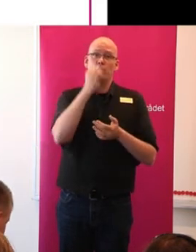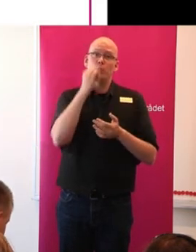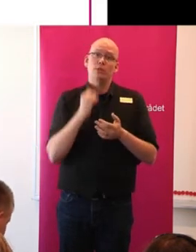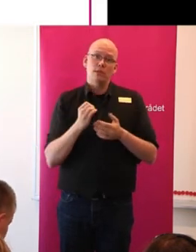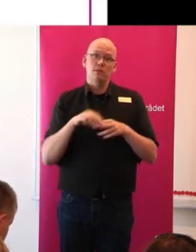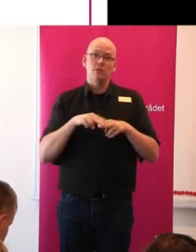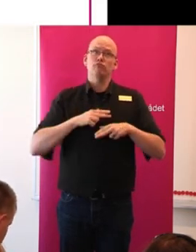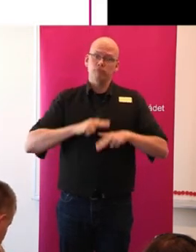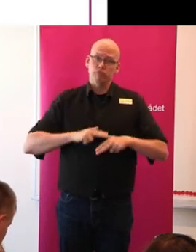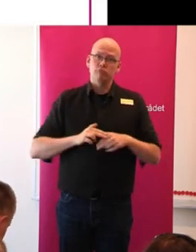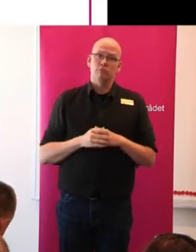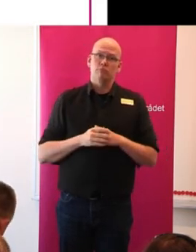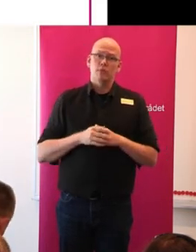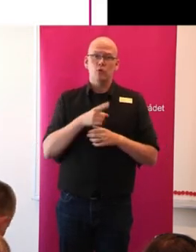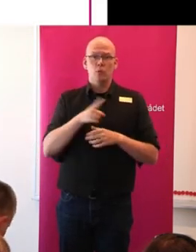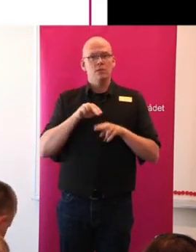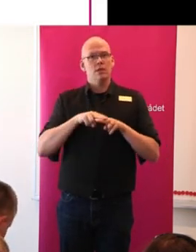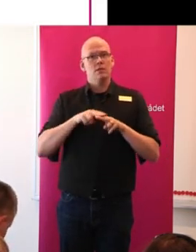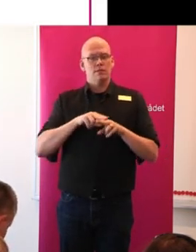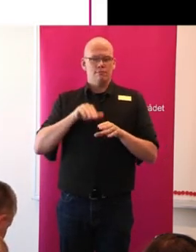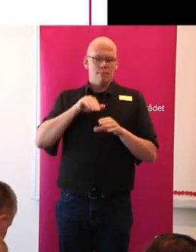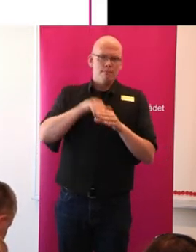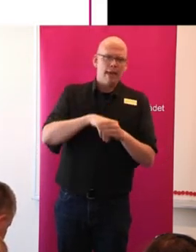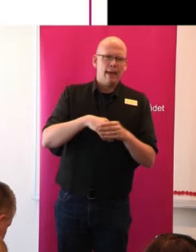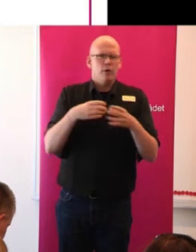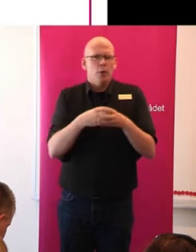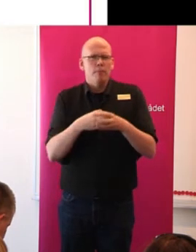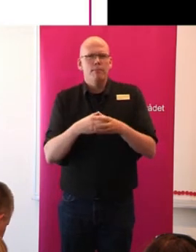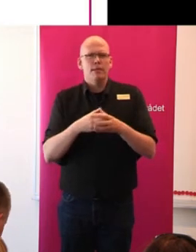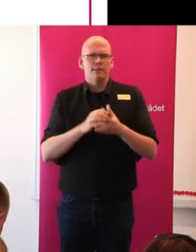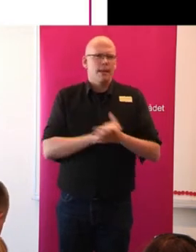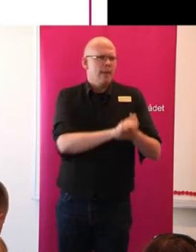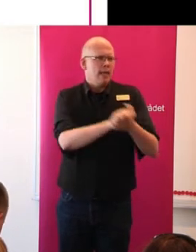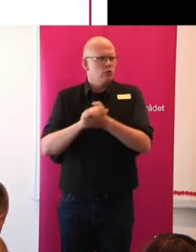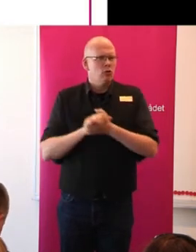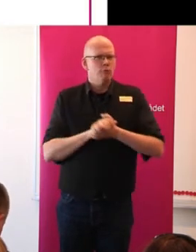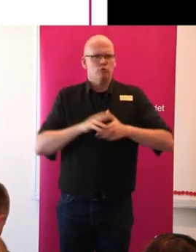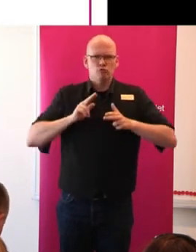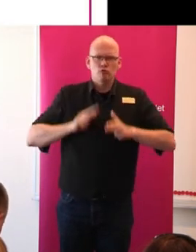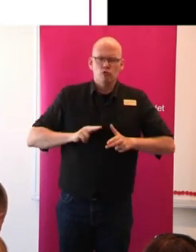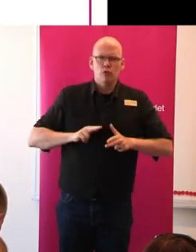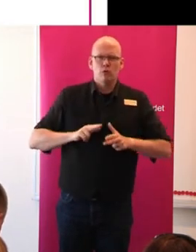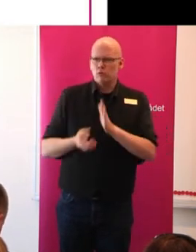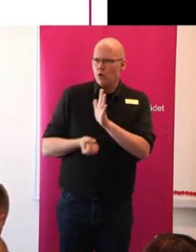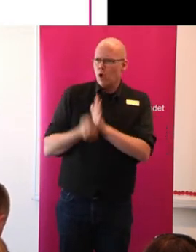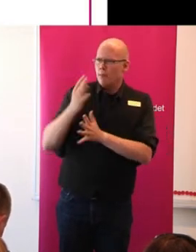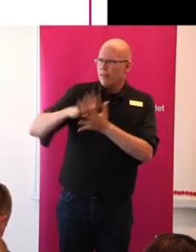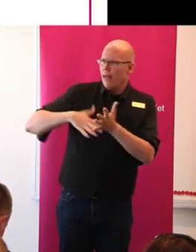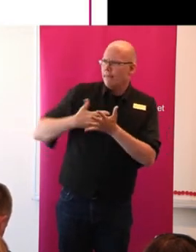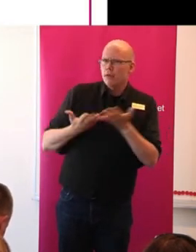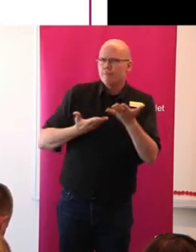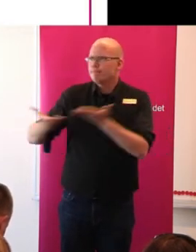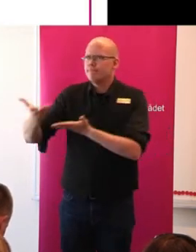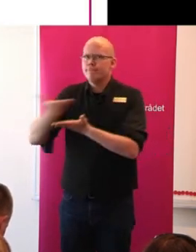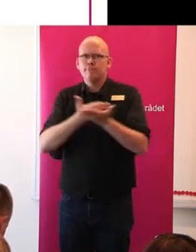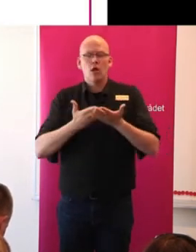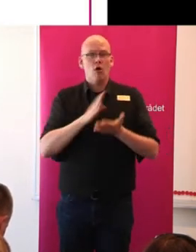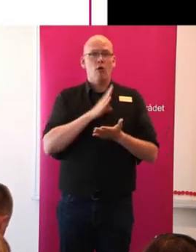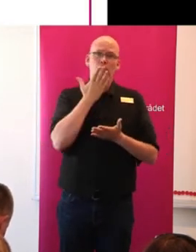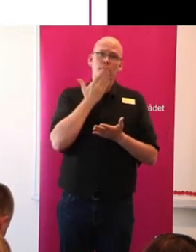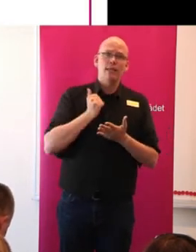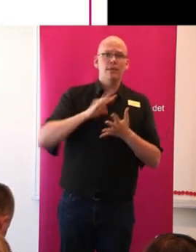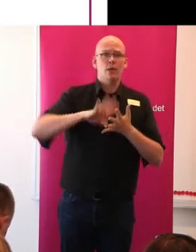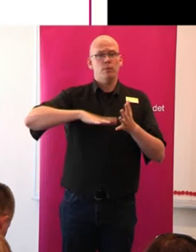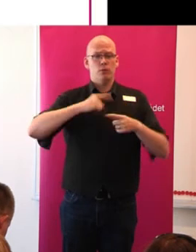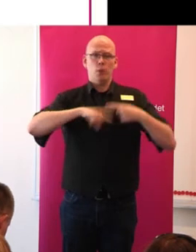en gemenskap och trygghet i gruppen. Att man har skapat nya nätverk. Att man har fått bättre rutiner av